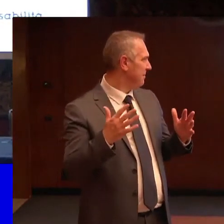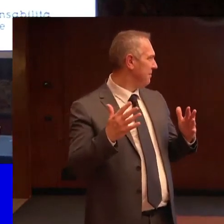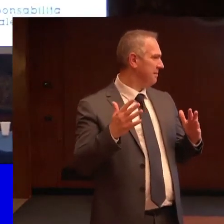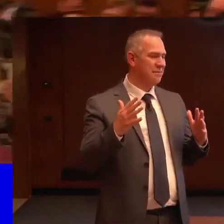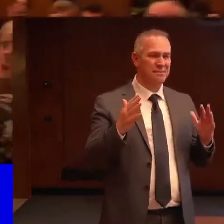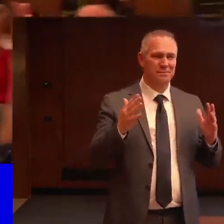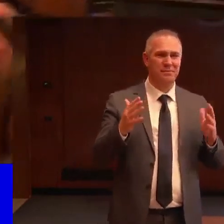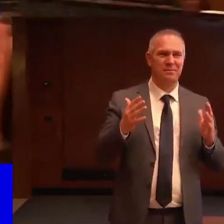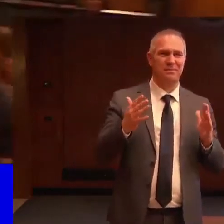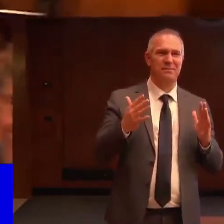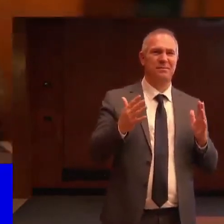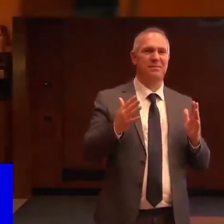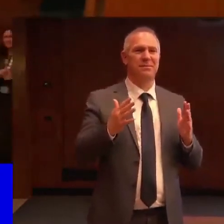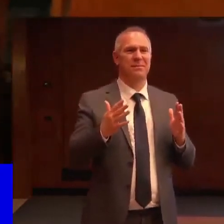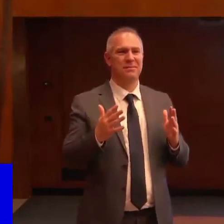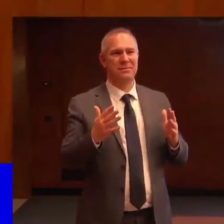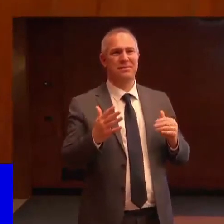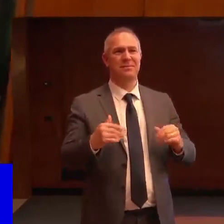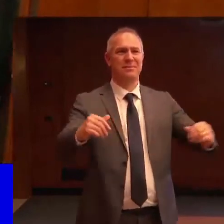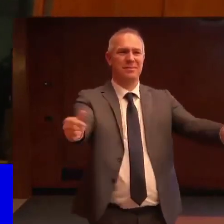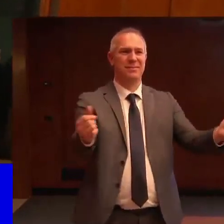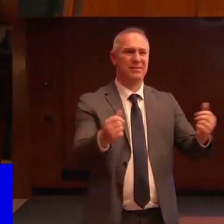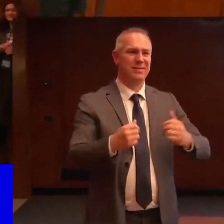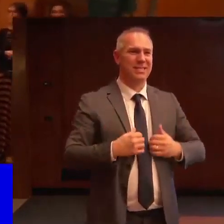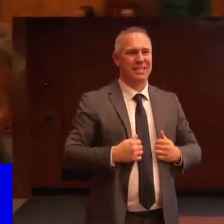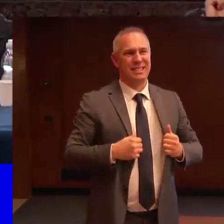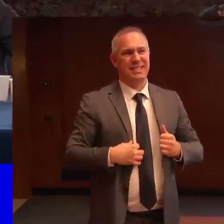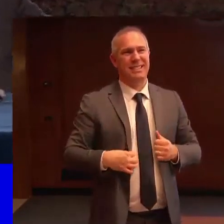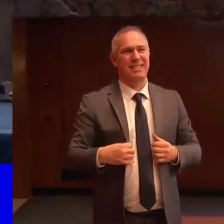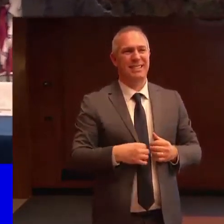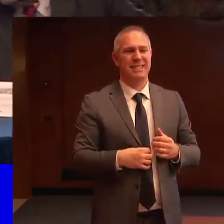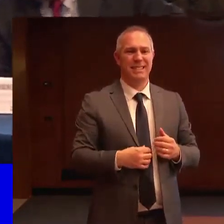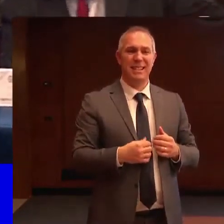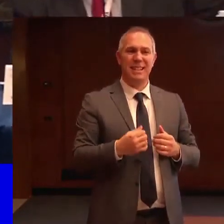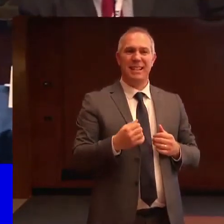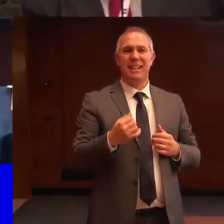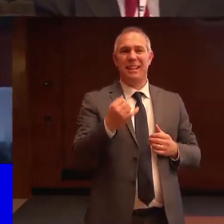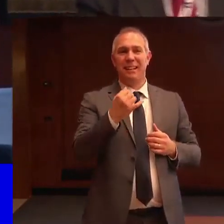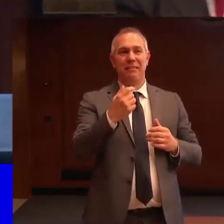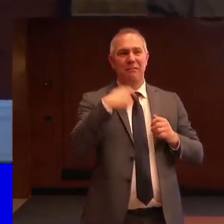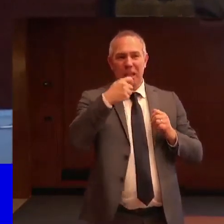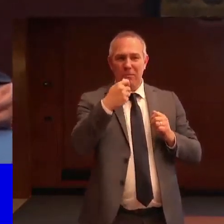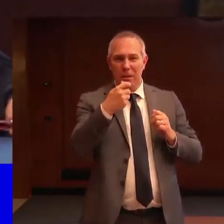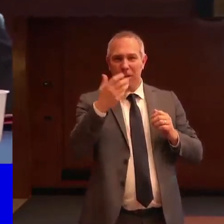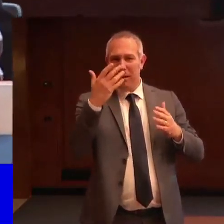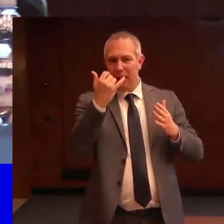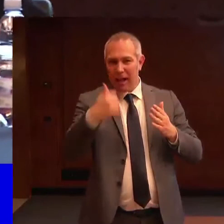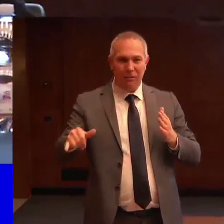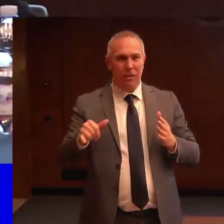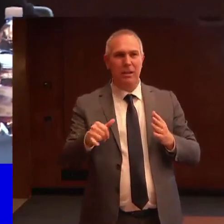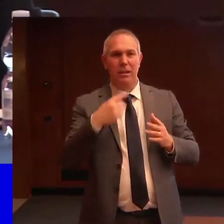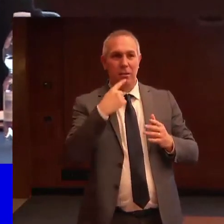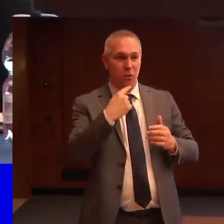comunque... Faccio spoiler, consentitemelo. Il film finisce con lui che porta la squadra alla finale